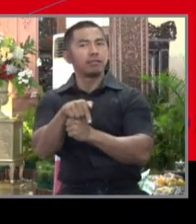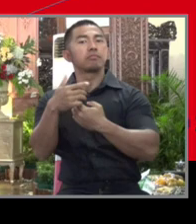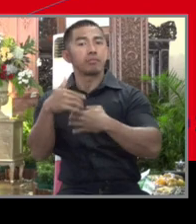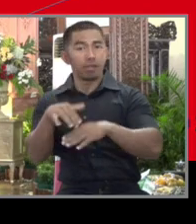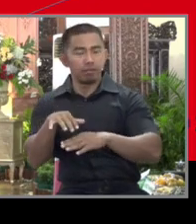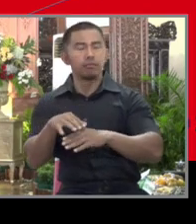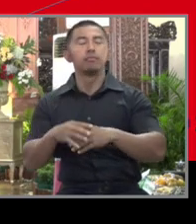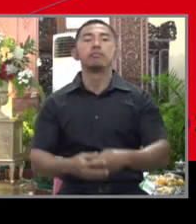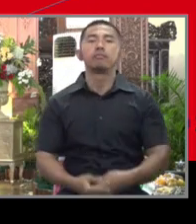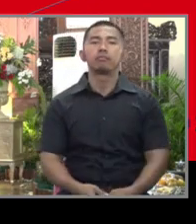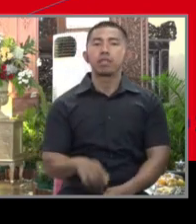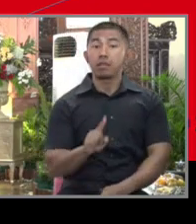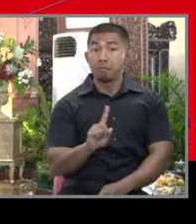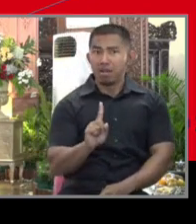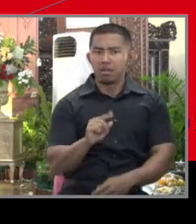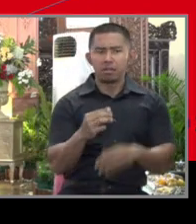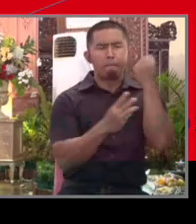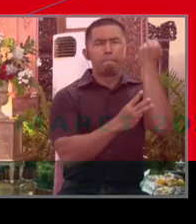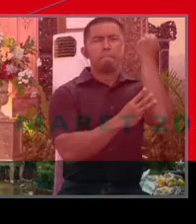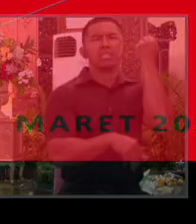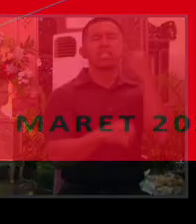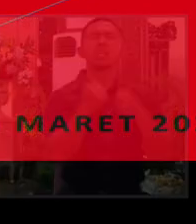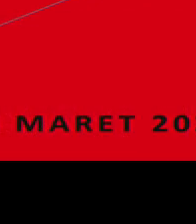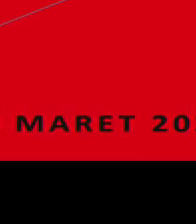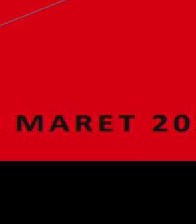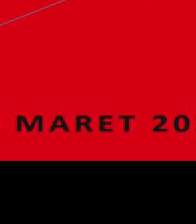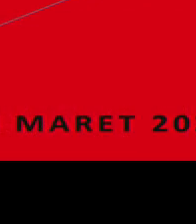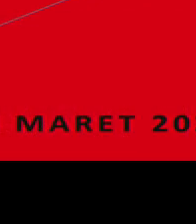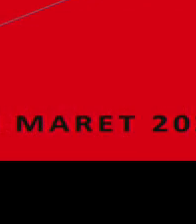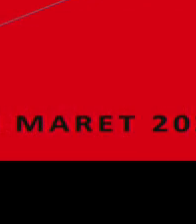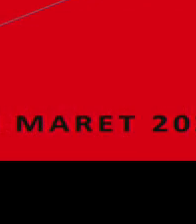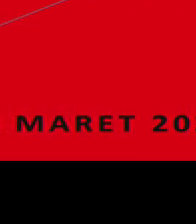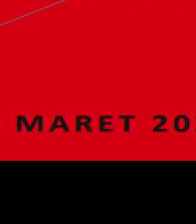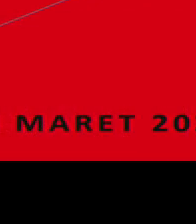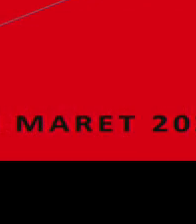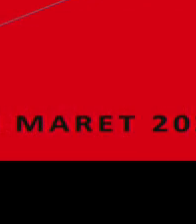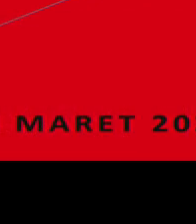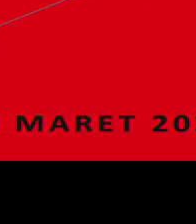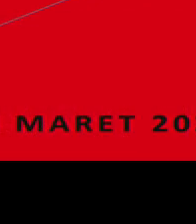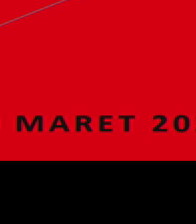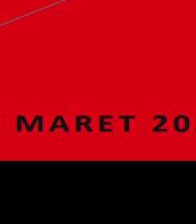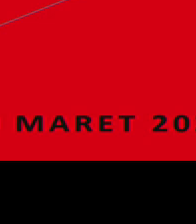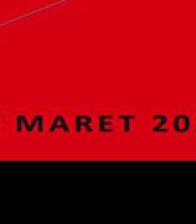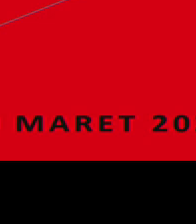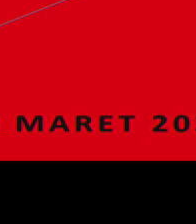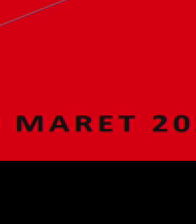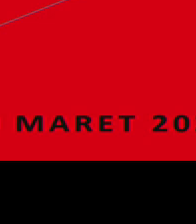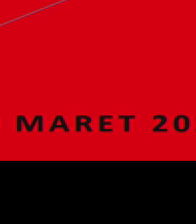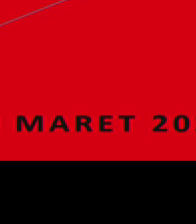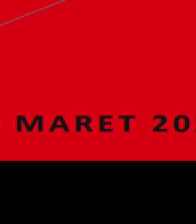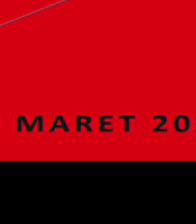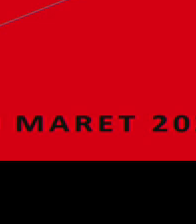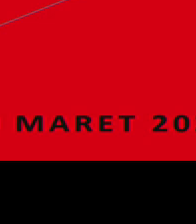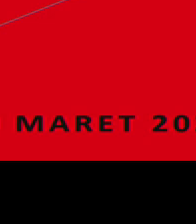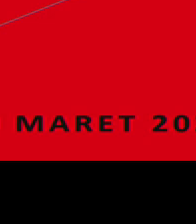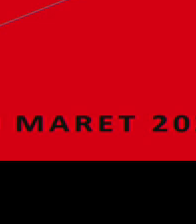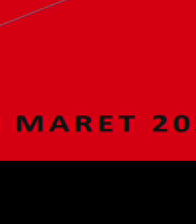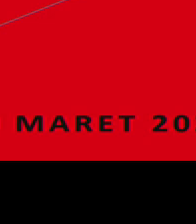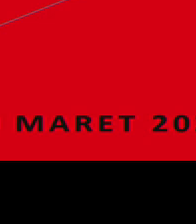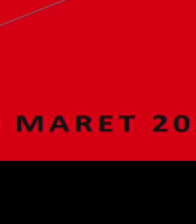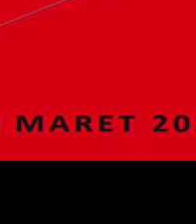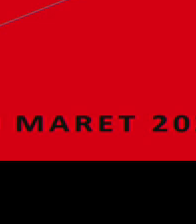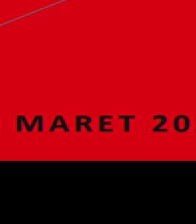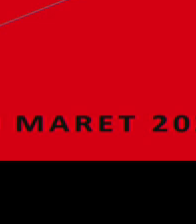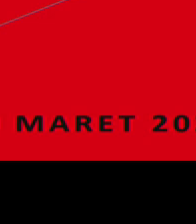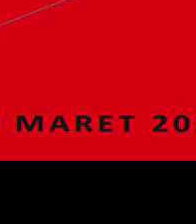terjadi, di mana kemiskinan dan pengangguran menjadi isu yang hangat dibicarakan. Hal ini harus menjadi perhatian